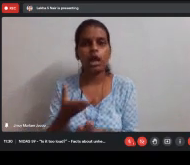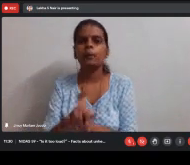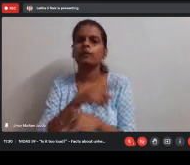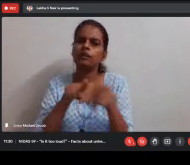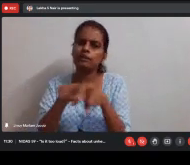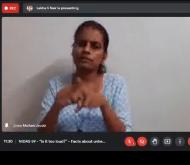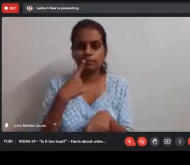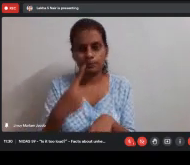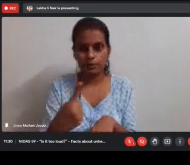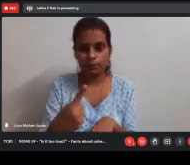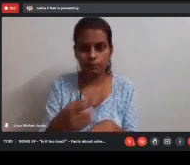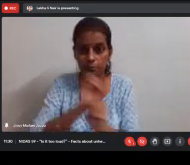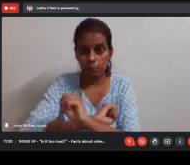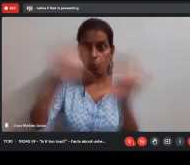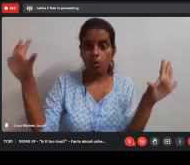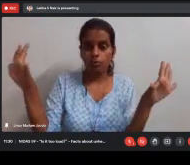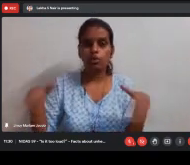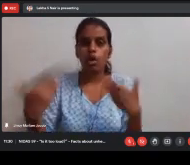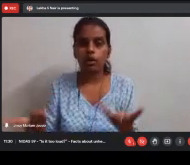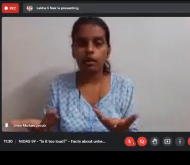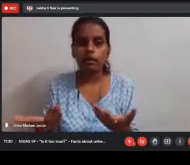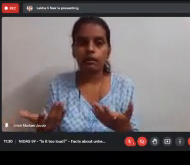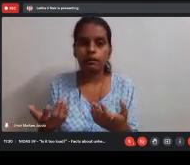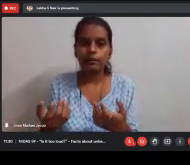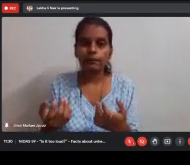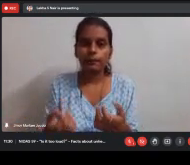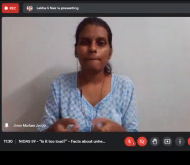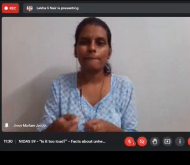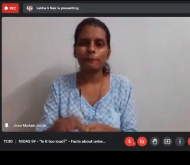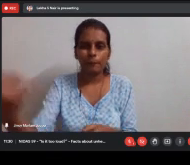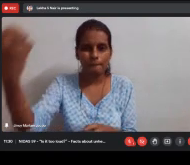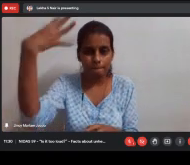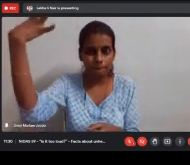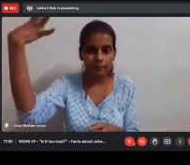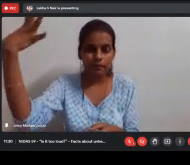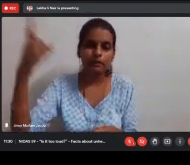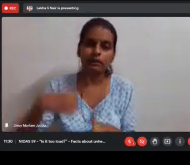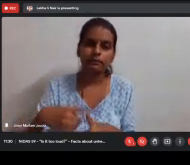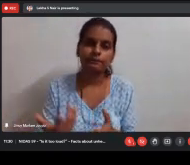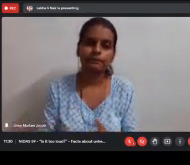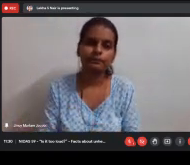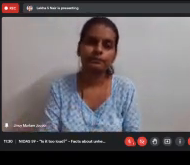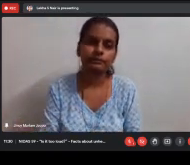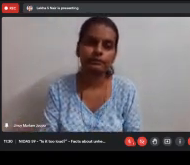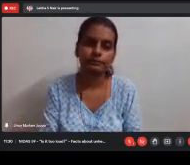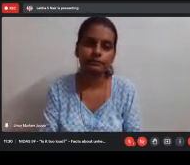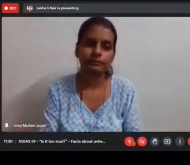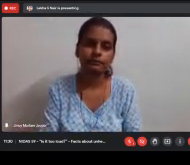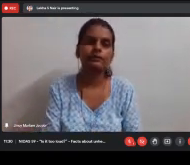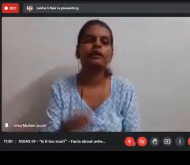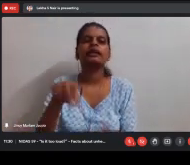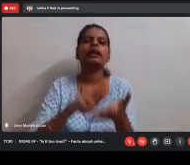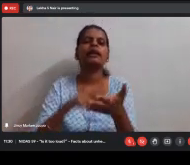അക്കോസ്റ്റിക് ട്രോമ എന്ന് പറയുന്നത്, അതായത് ഒറ്റ പ്രാവശ്യം നമ്മൾ വലിയ അതിതീവ്രമായിട്ടുള്ള ശബ്ദം കേൾക്കുമ്പോൾ നമുക്കുണ്ടാകുന്ന കേൾവിക്കുറവ്.